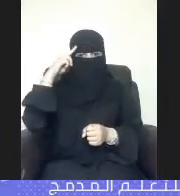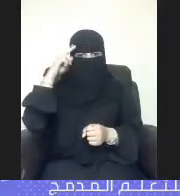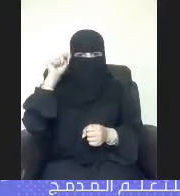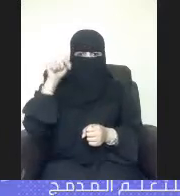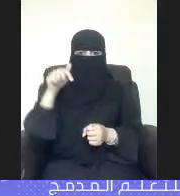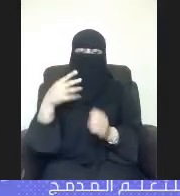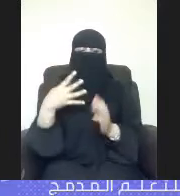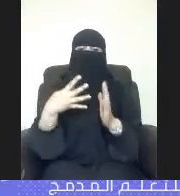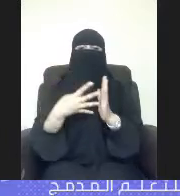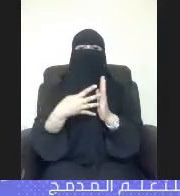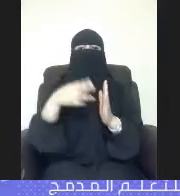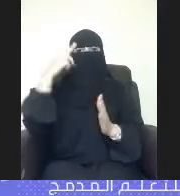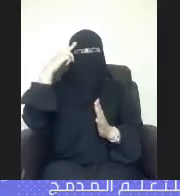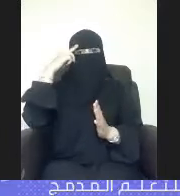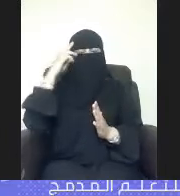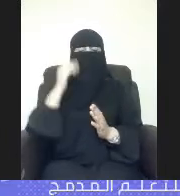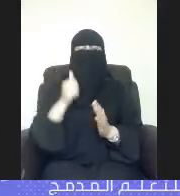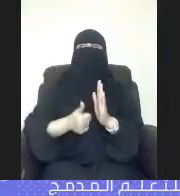نبقى